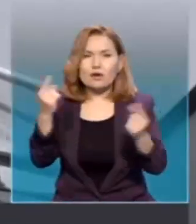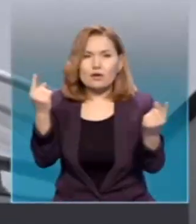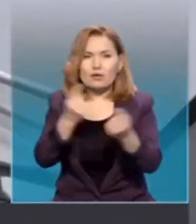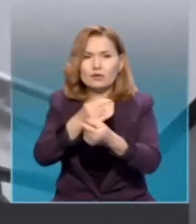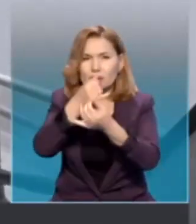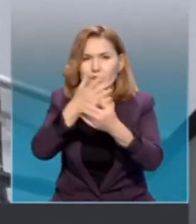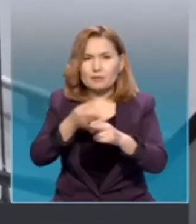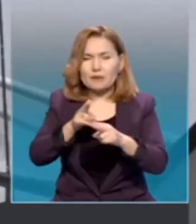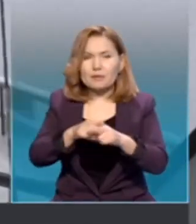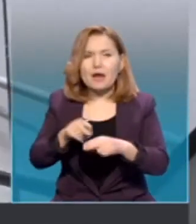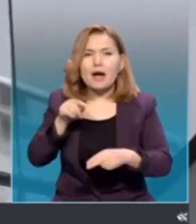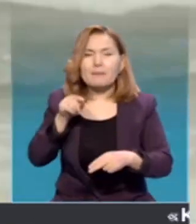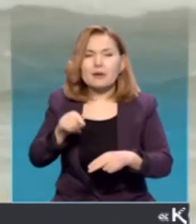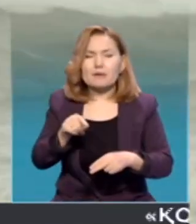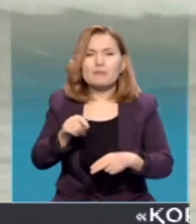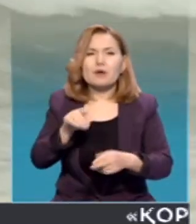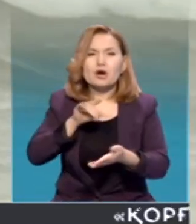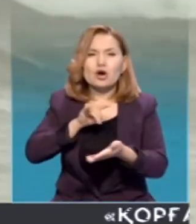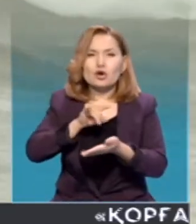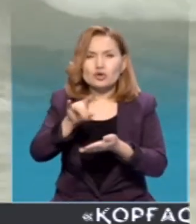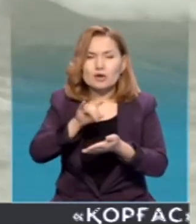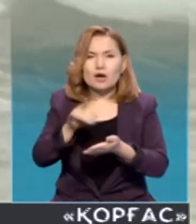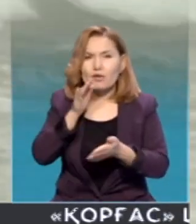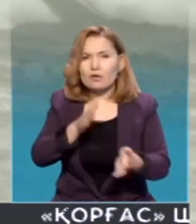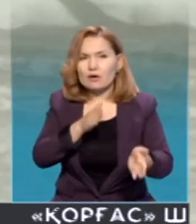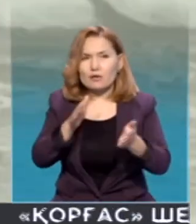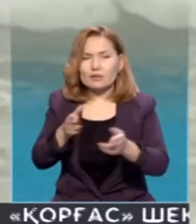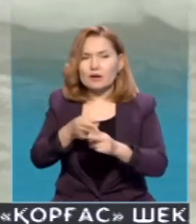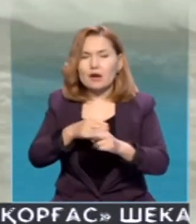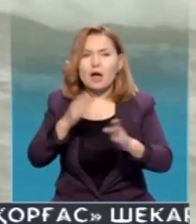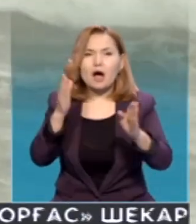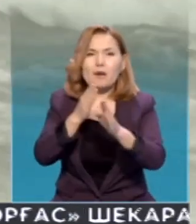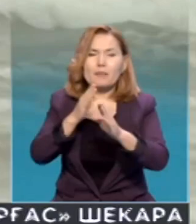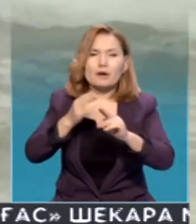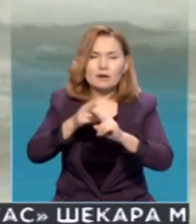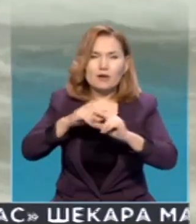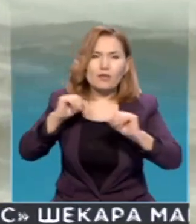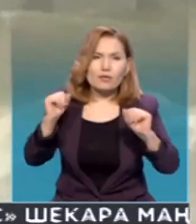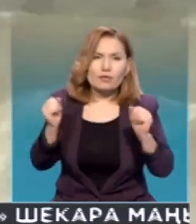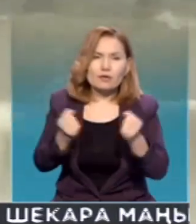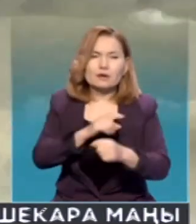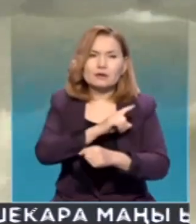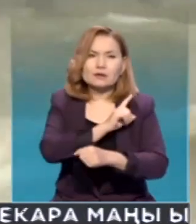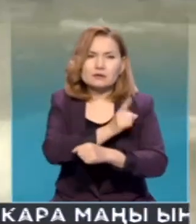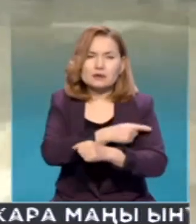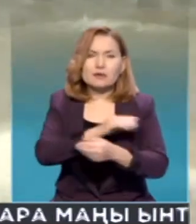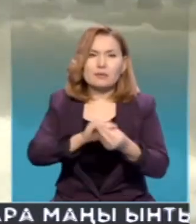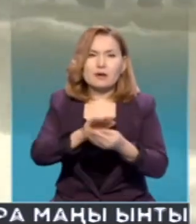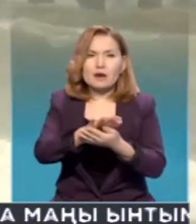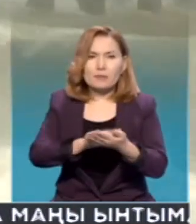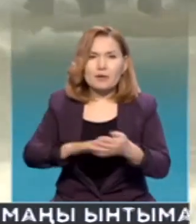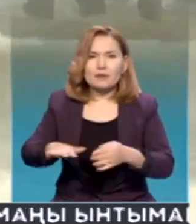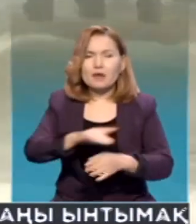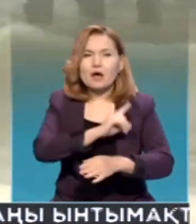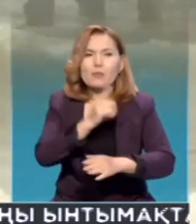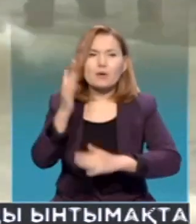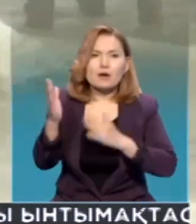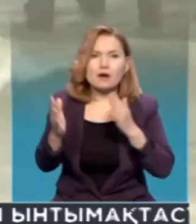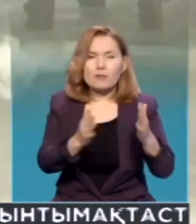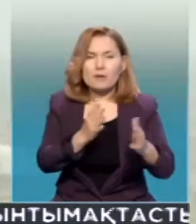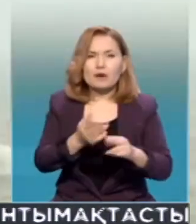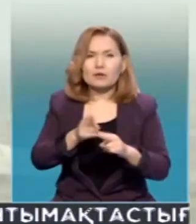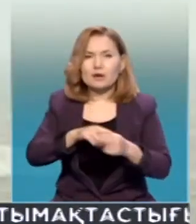әсер етті. 1000-нан аса ұшақ рейсі доғарылған. Ауа райы болжамы да көңіл көншітерлік емес. Кей жерлерде боран